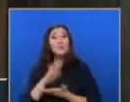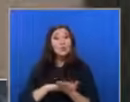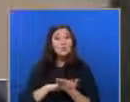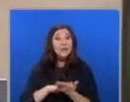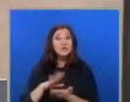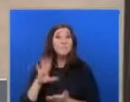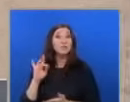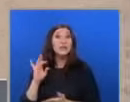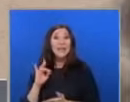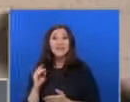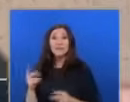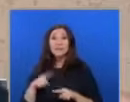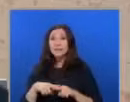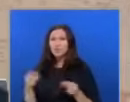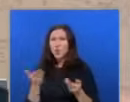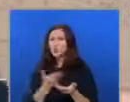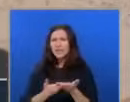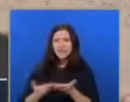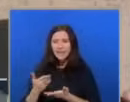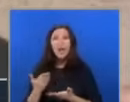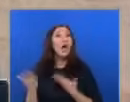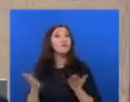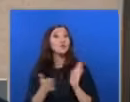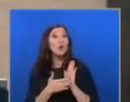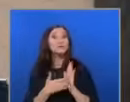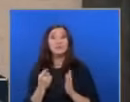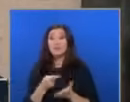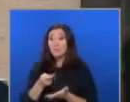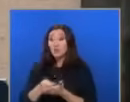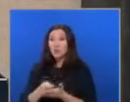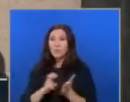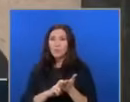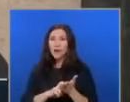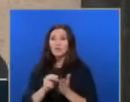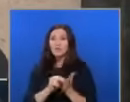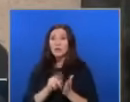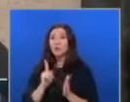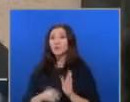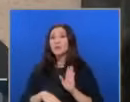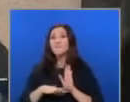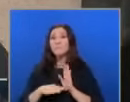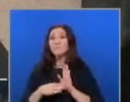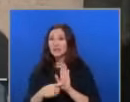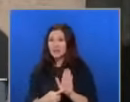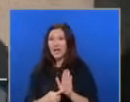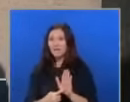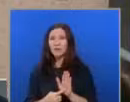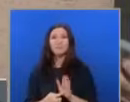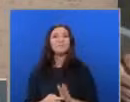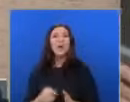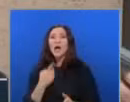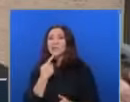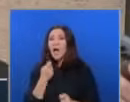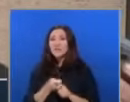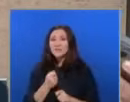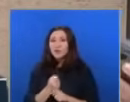заседание. Какво се доказва с тези преводи по банкови сметки, които сте представили в нещо? Доказва се извършеното пране